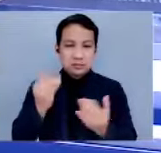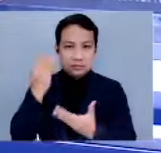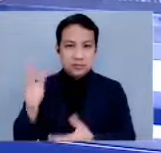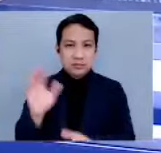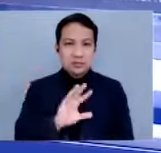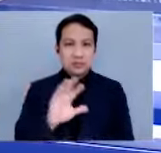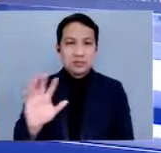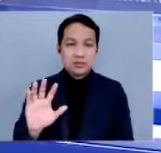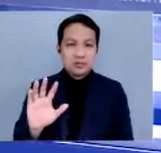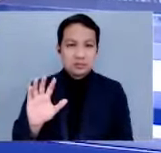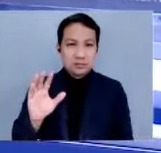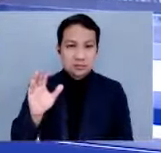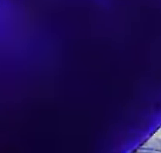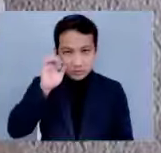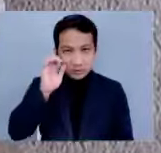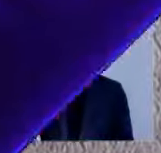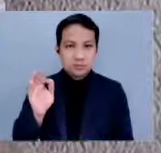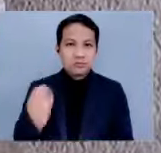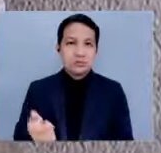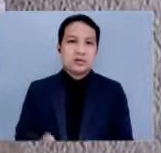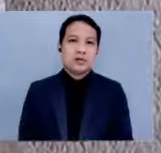balitang yan si Elaine Pulhencio.